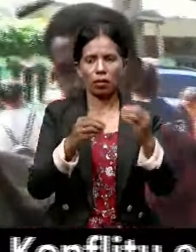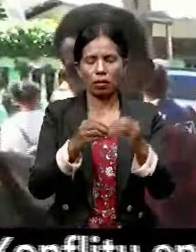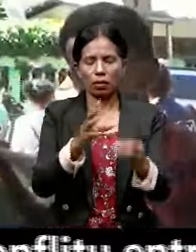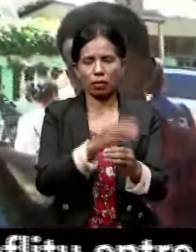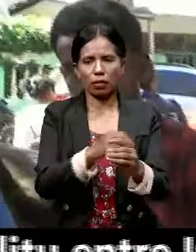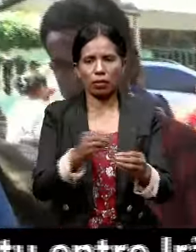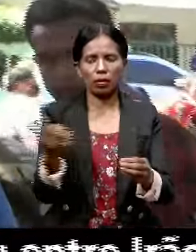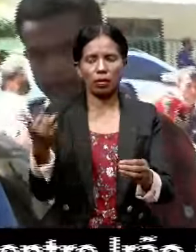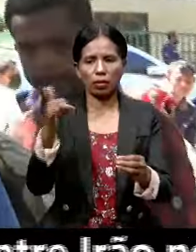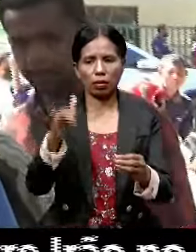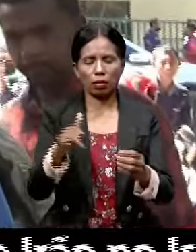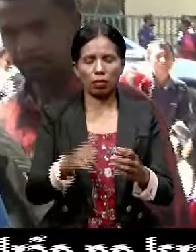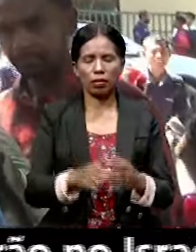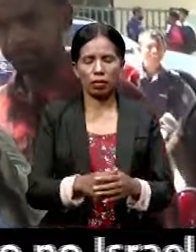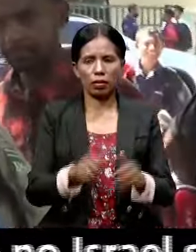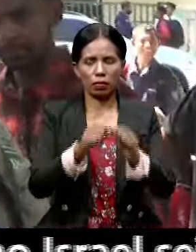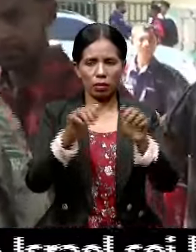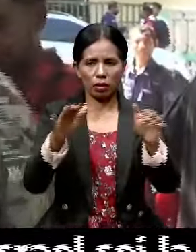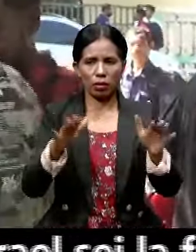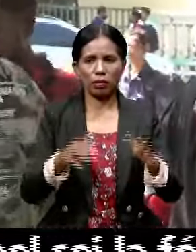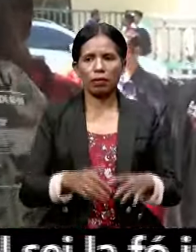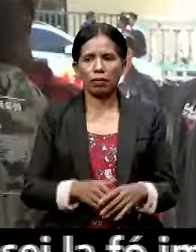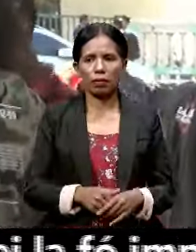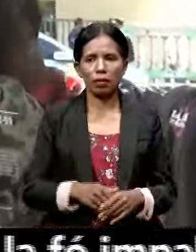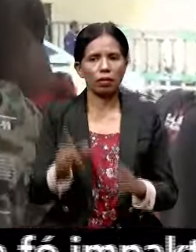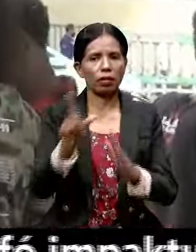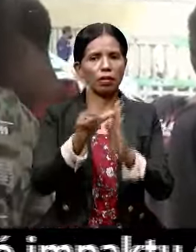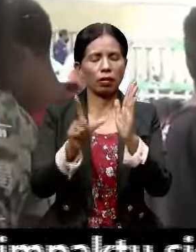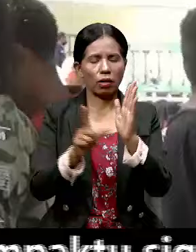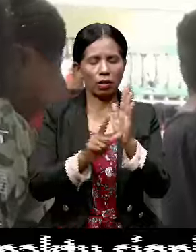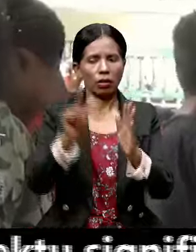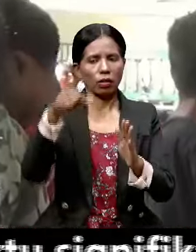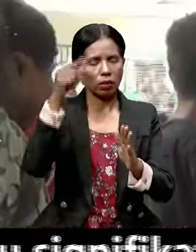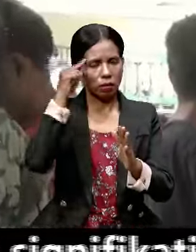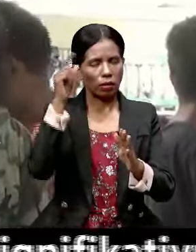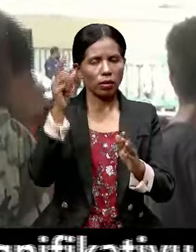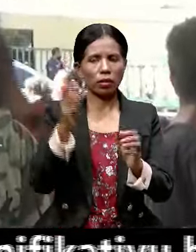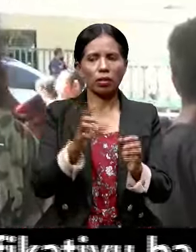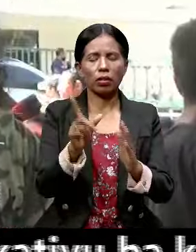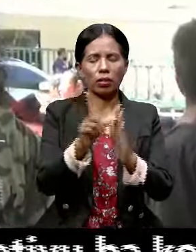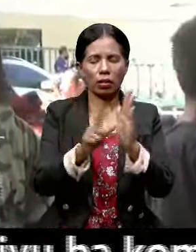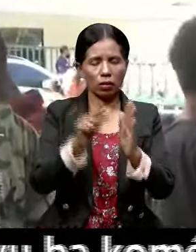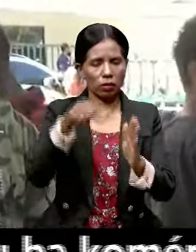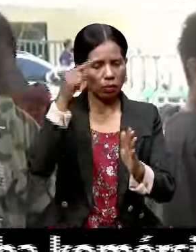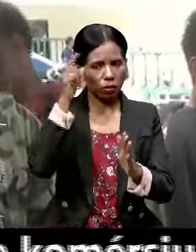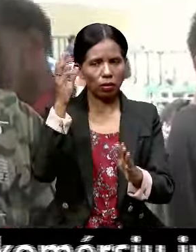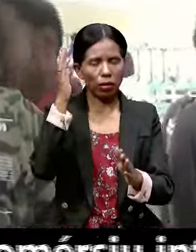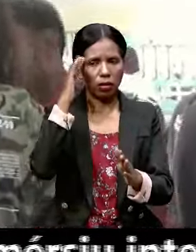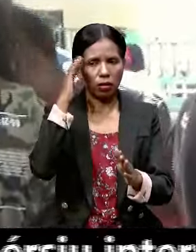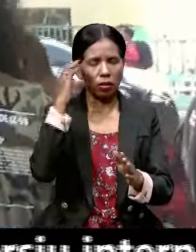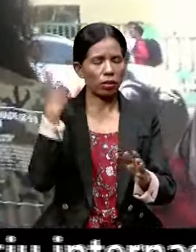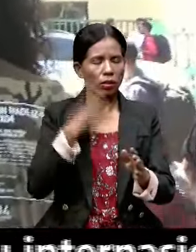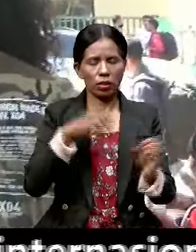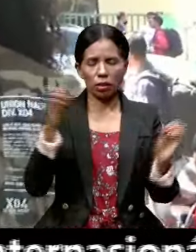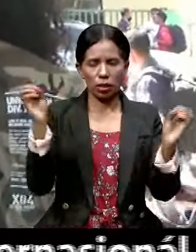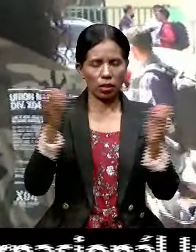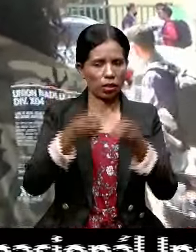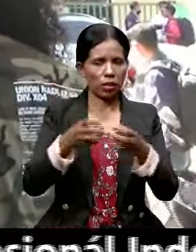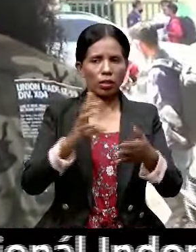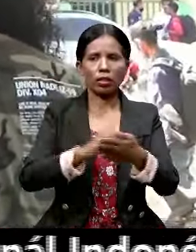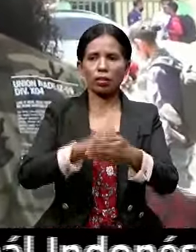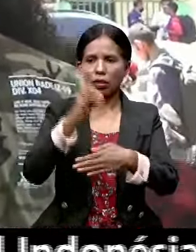no processo administrativo. Lei do governo, não é lei para mim, mas bem, está lá com sentido de desenvolvimento.